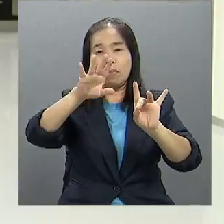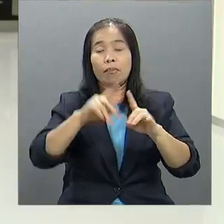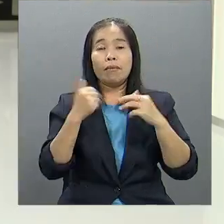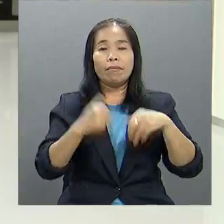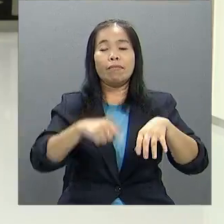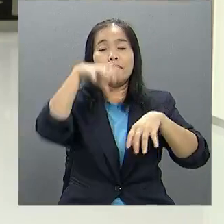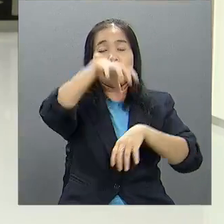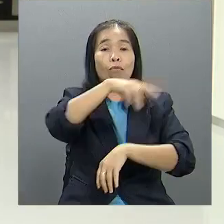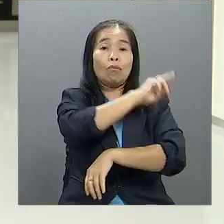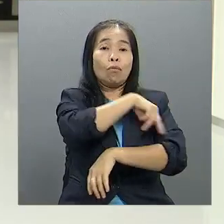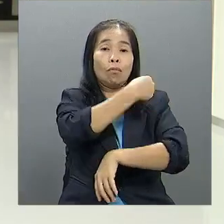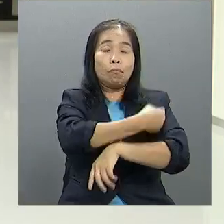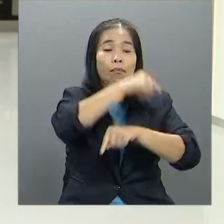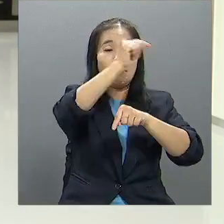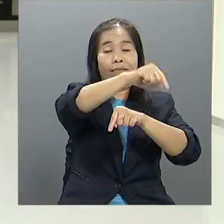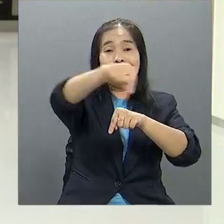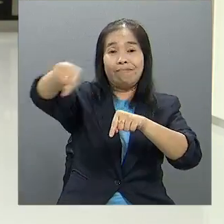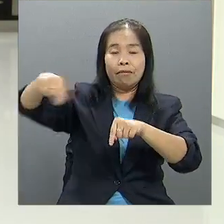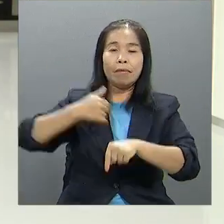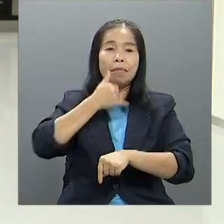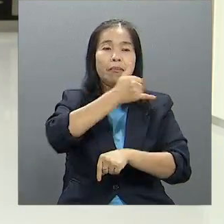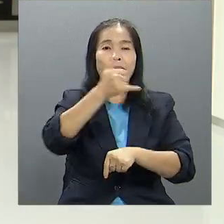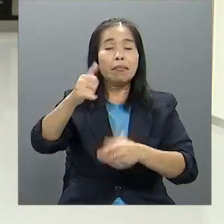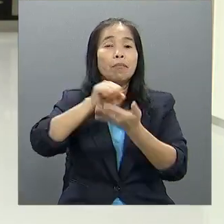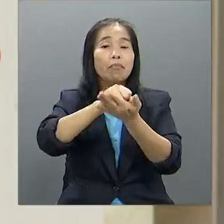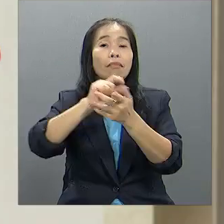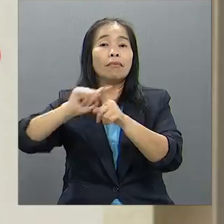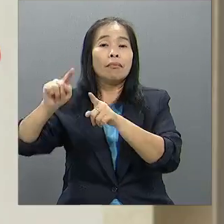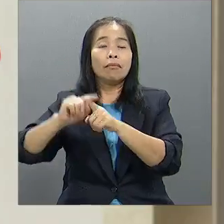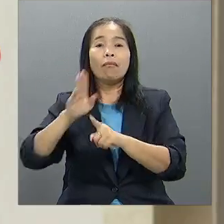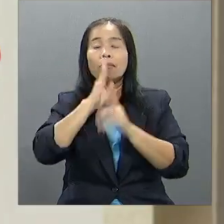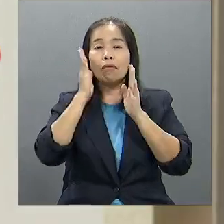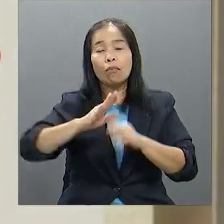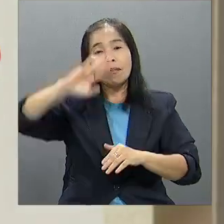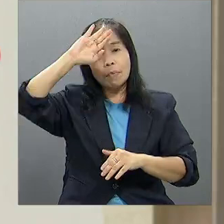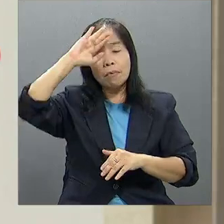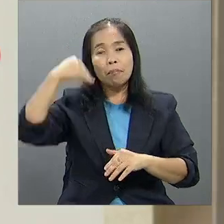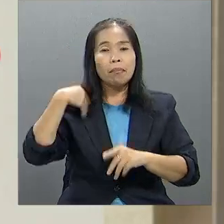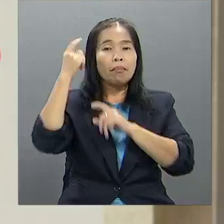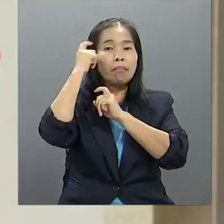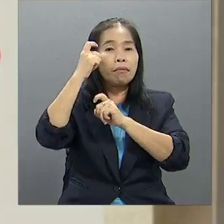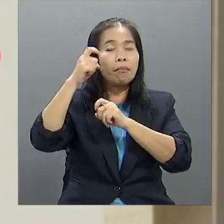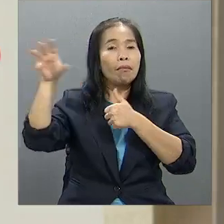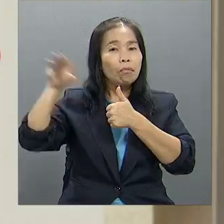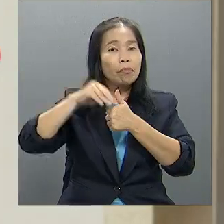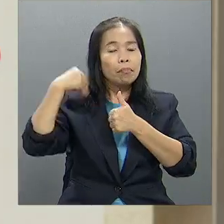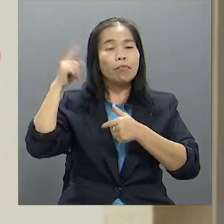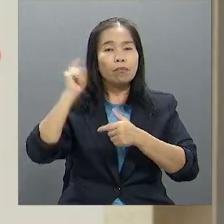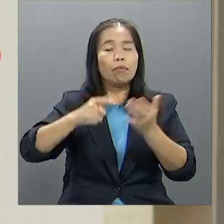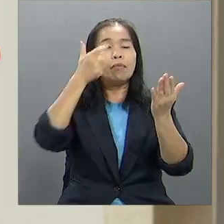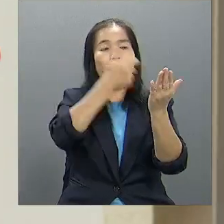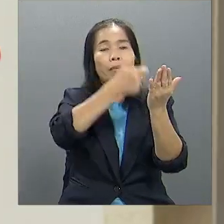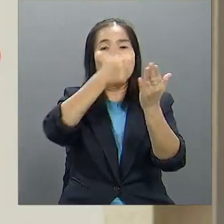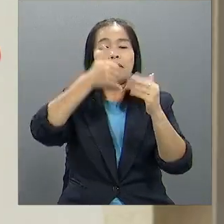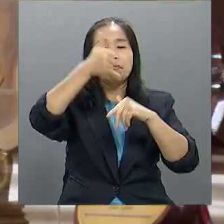จำเป็นต้องไปรับบริการเนี่ยถ้าเกิดว่าเป็นคนไข้ที่มีความเสี่ยงนะครับก็น่าจะต้องไปเช็คอินทุกๆจุดเลยก็ถ้าเกิดมี